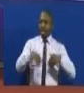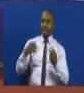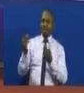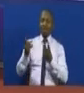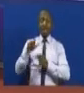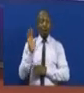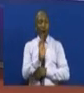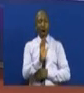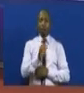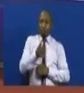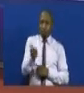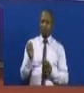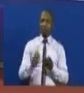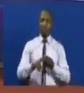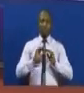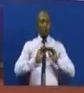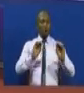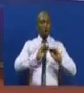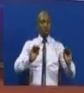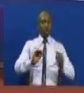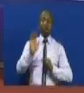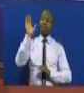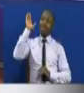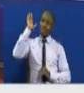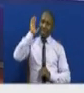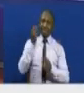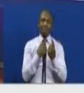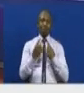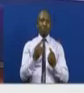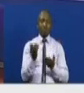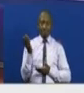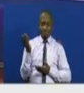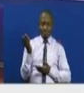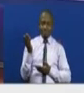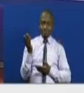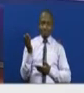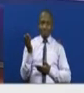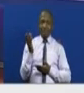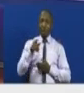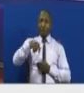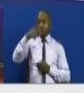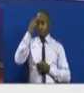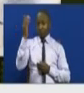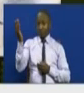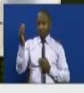wao wachezaji makocha. Sikiliza hapa nilipozungumza na Zuberi Katwira kutoka Idodomia aliko kwenye